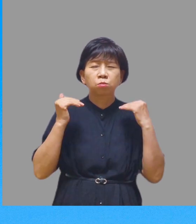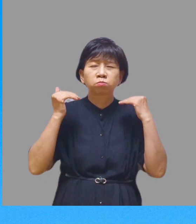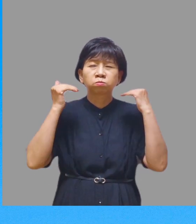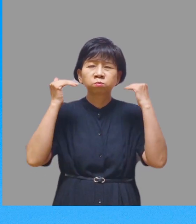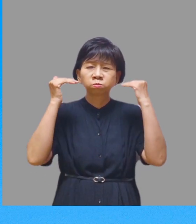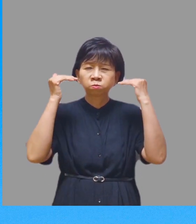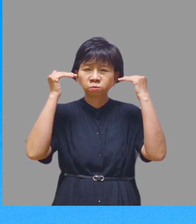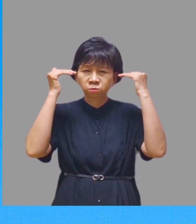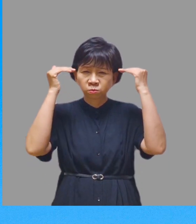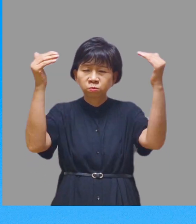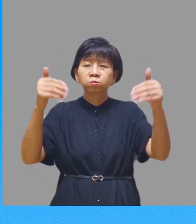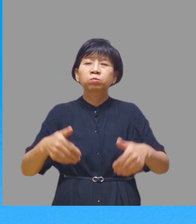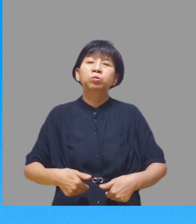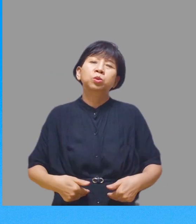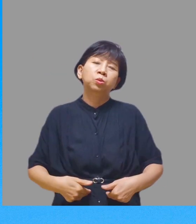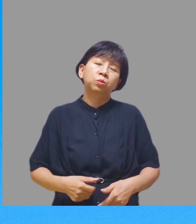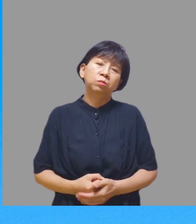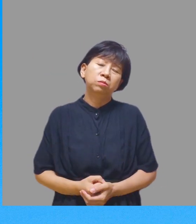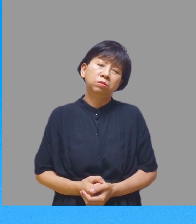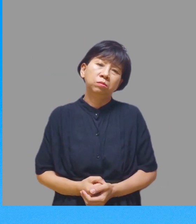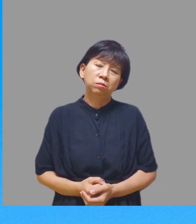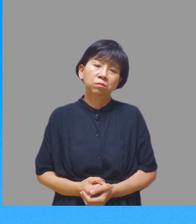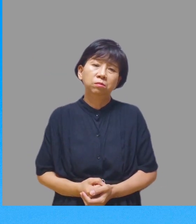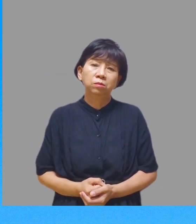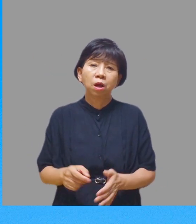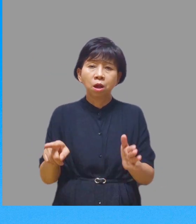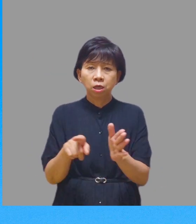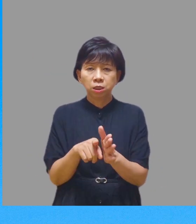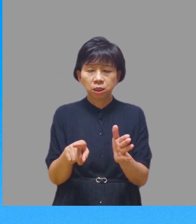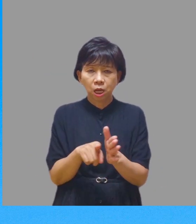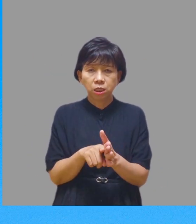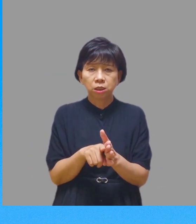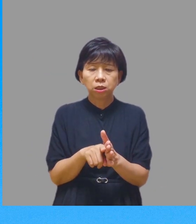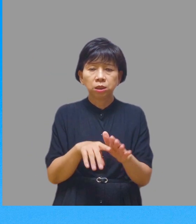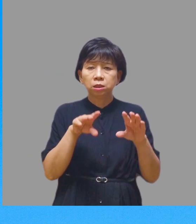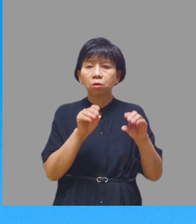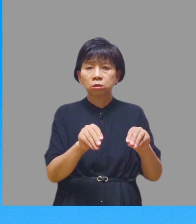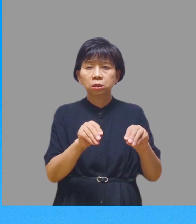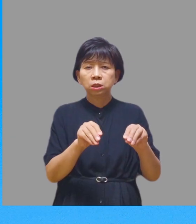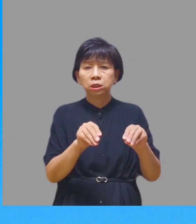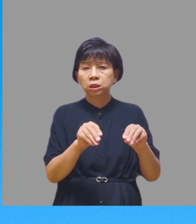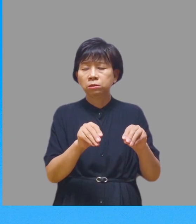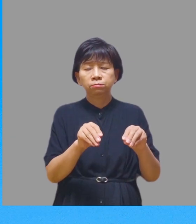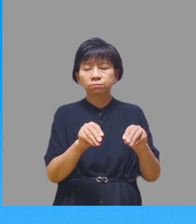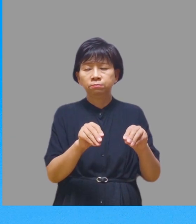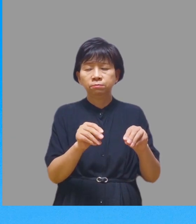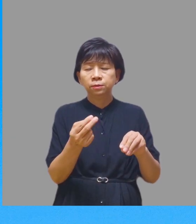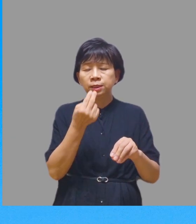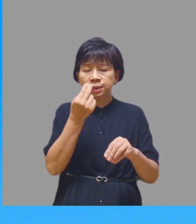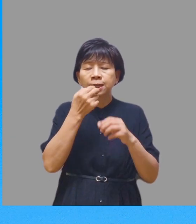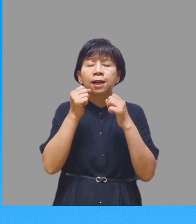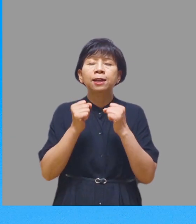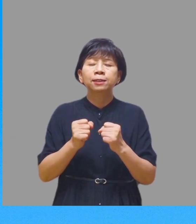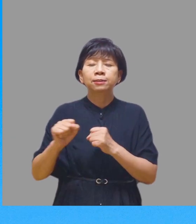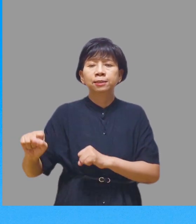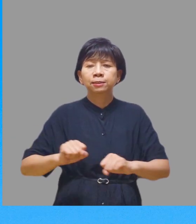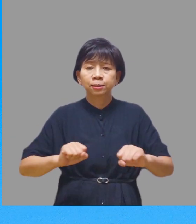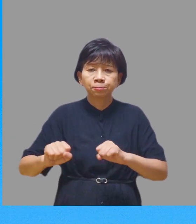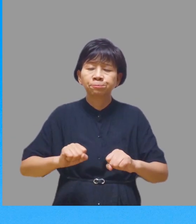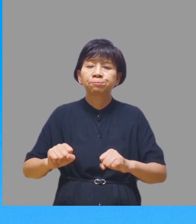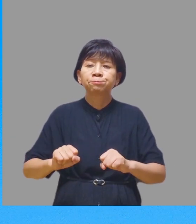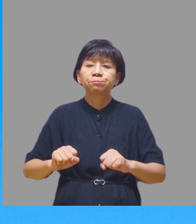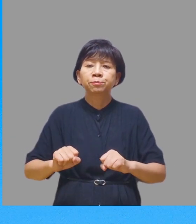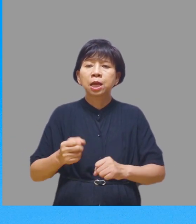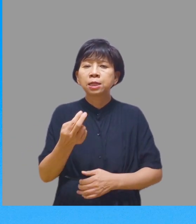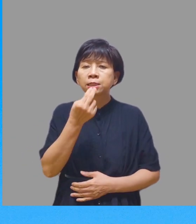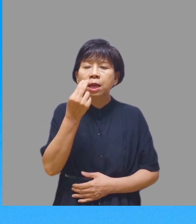사실을 저희들이 깨닫게 됩니다. 성도 여러분, 신앙은요, 정지된 상태가 아니라 살아있는 생명과도 같습니다. 여러분,